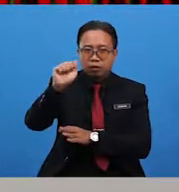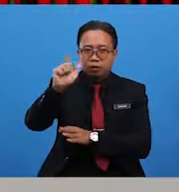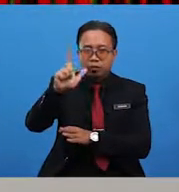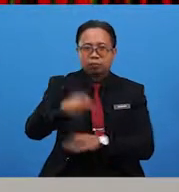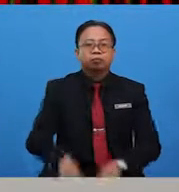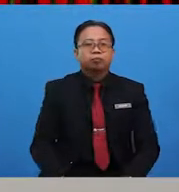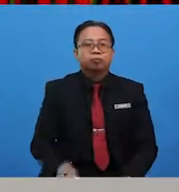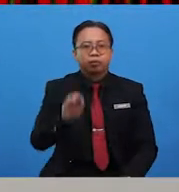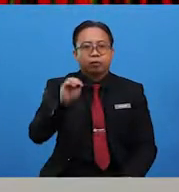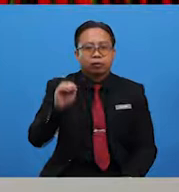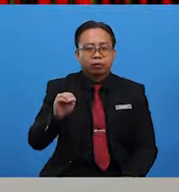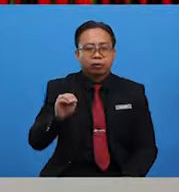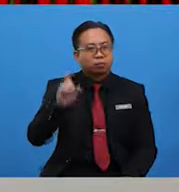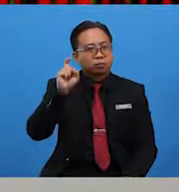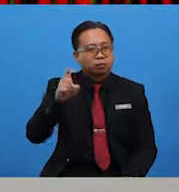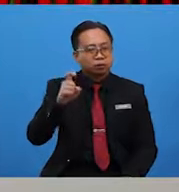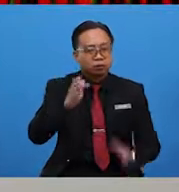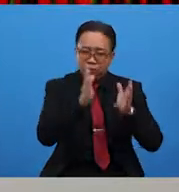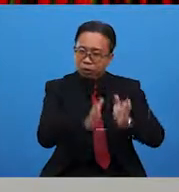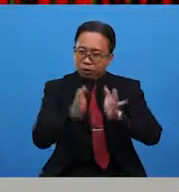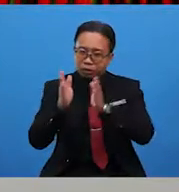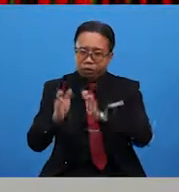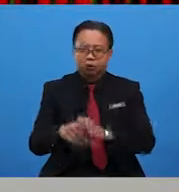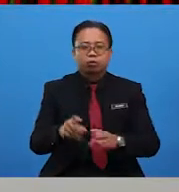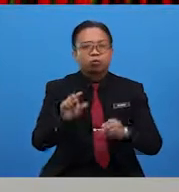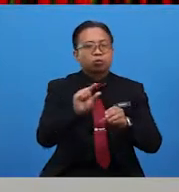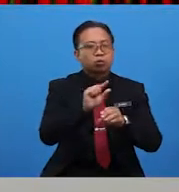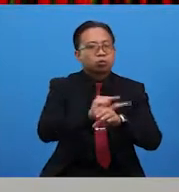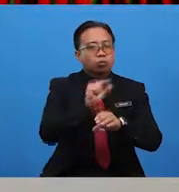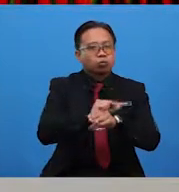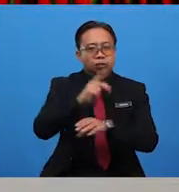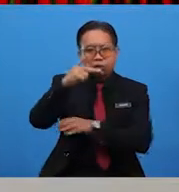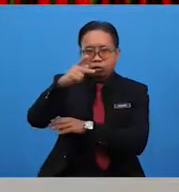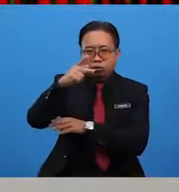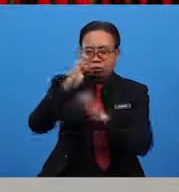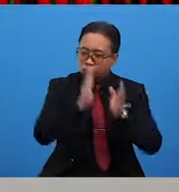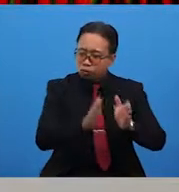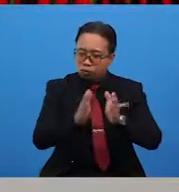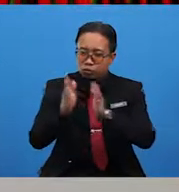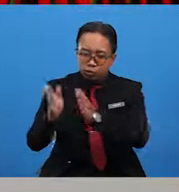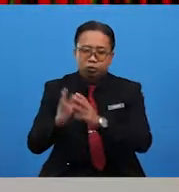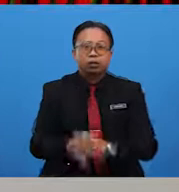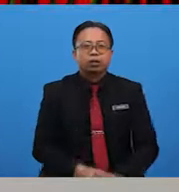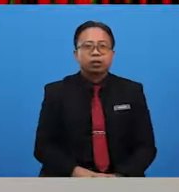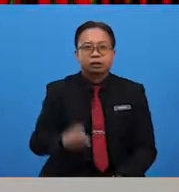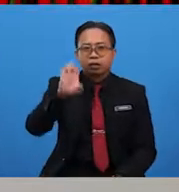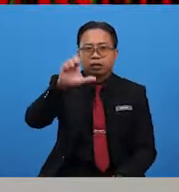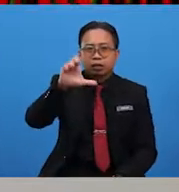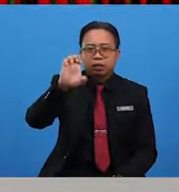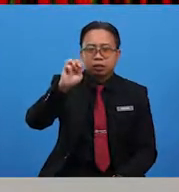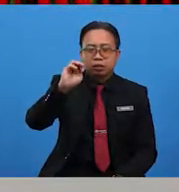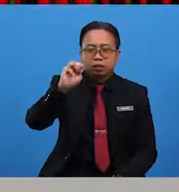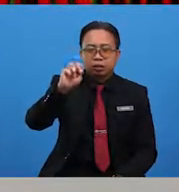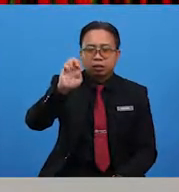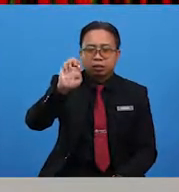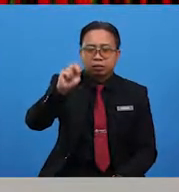perlu merancang penggunaan komposisi atau menyusun atur elemen unsur seni